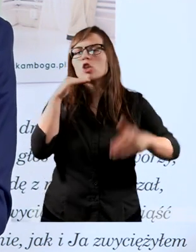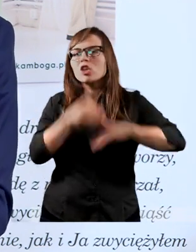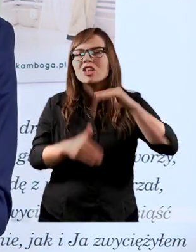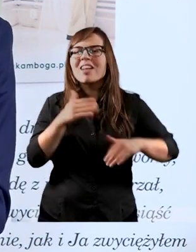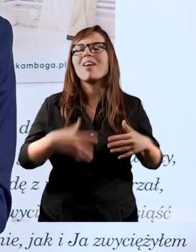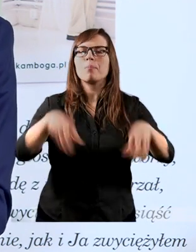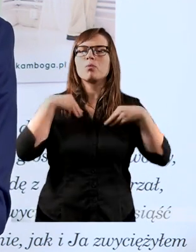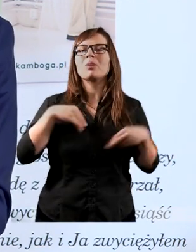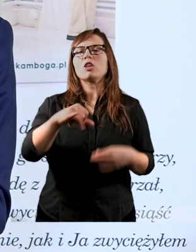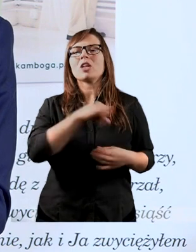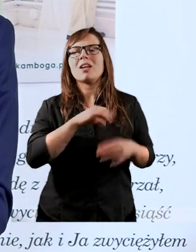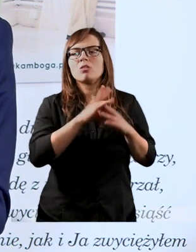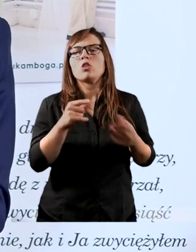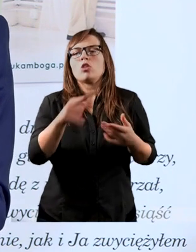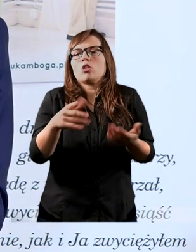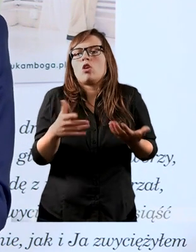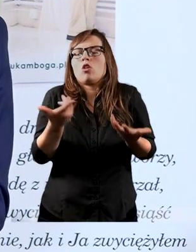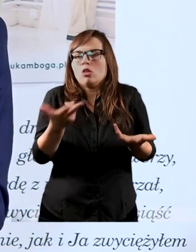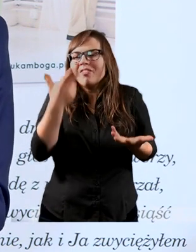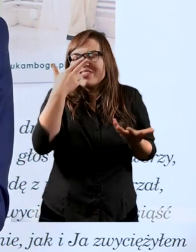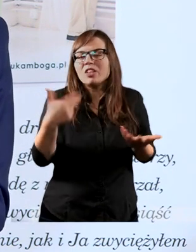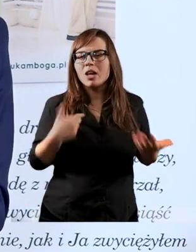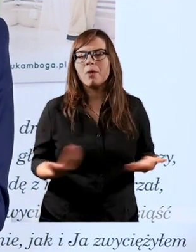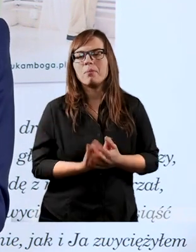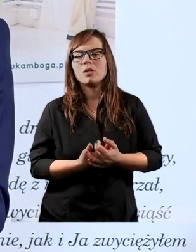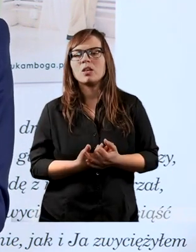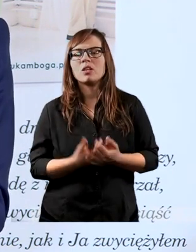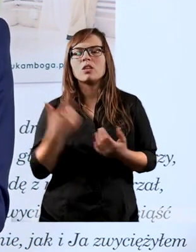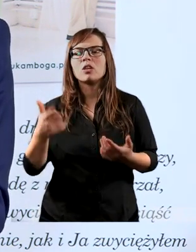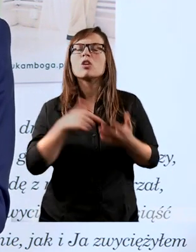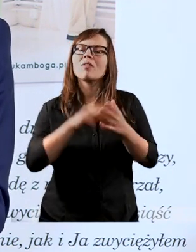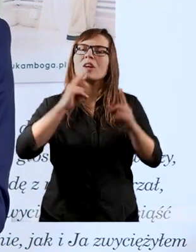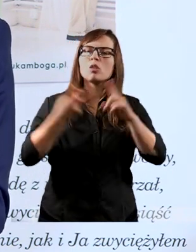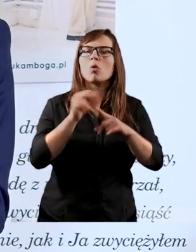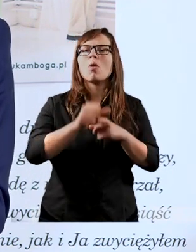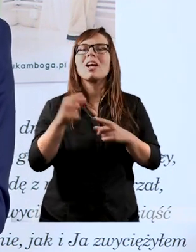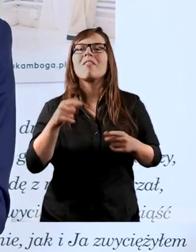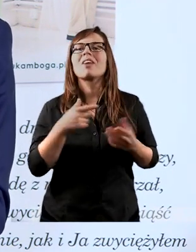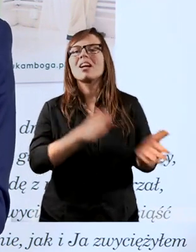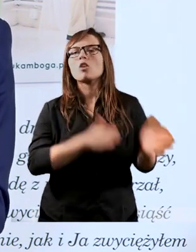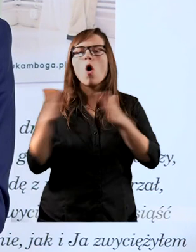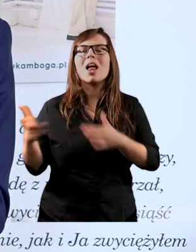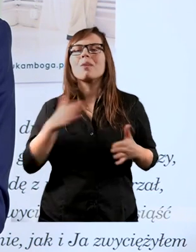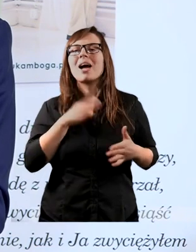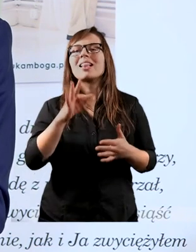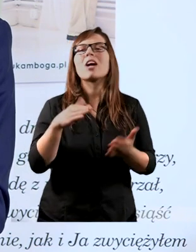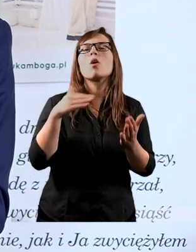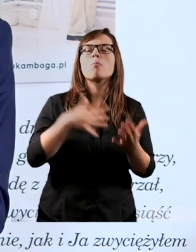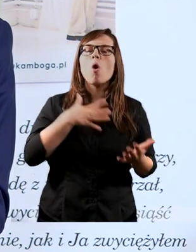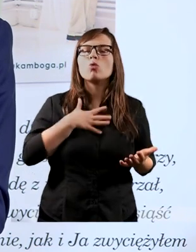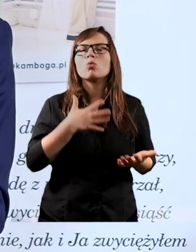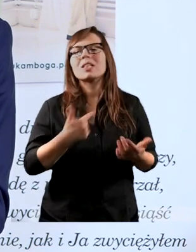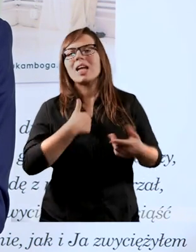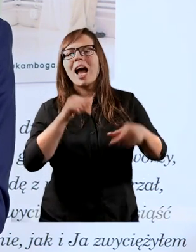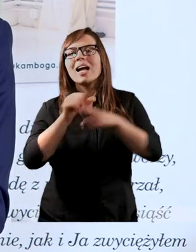życzliwego, przyjmującego grzeszników, to właśnie taki jest Ojciec. Ale też jest drugi biegun ludzi, którzy z kolei mają takie poczucie,